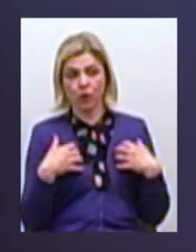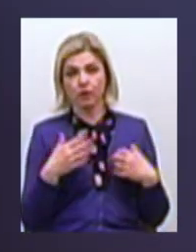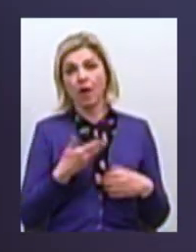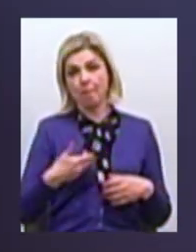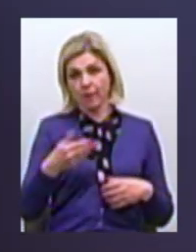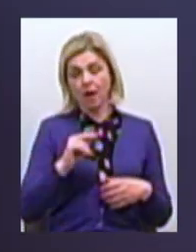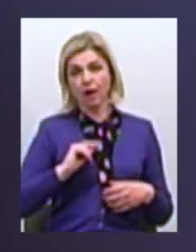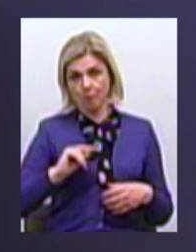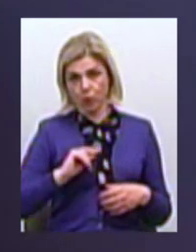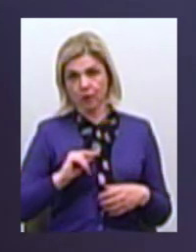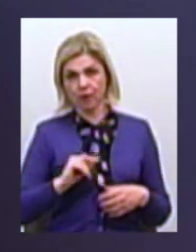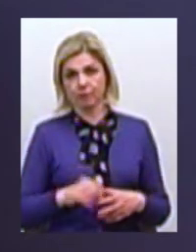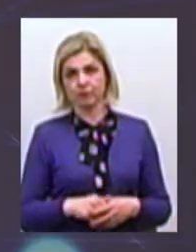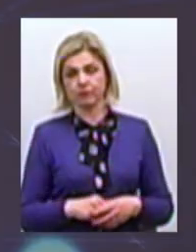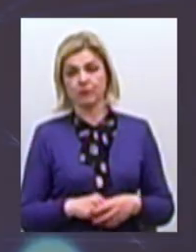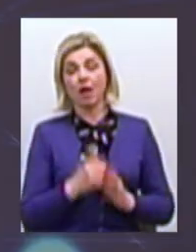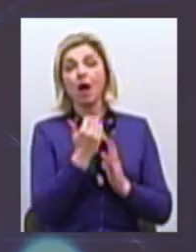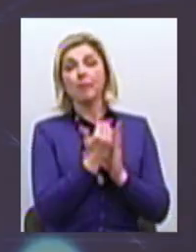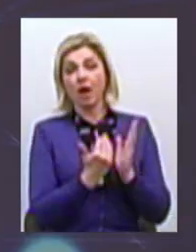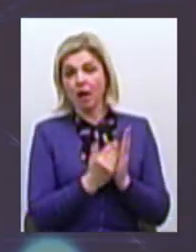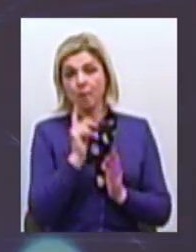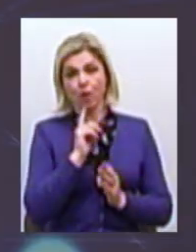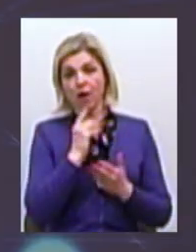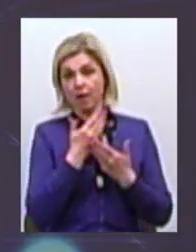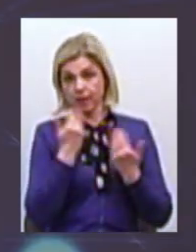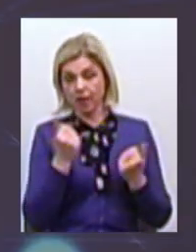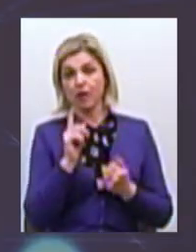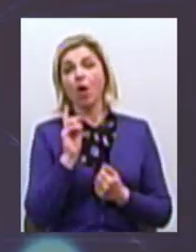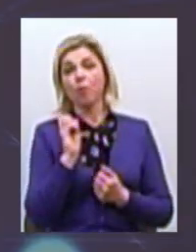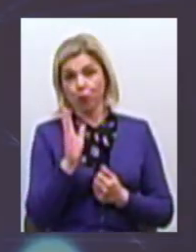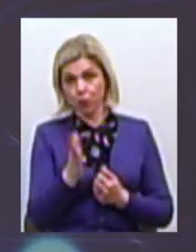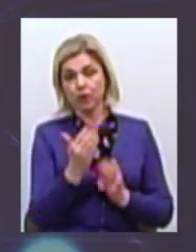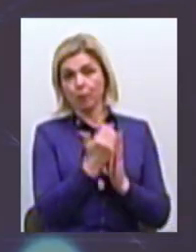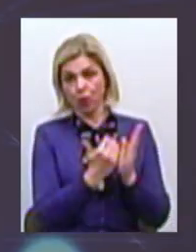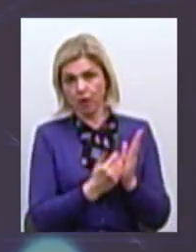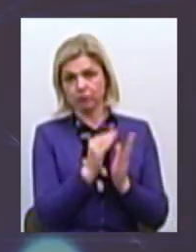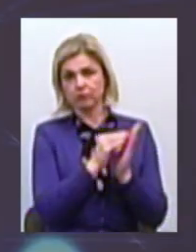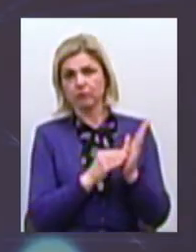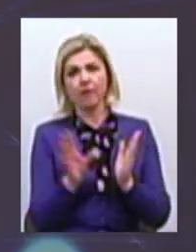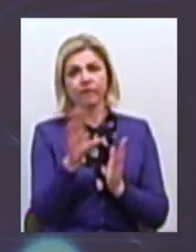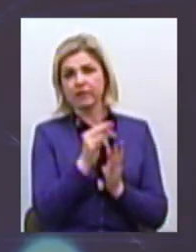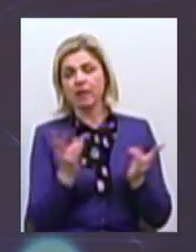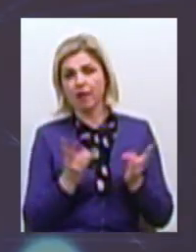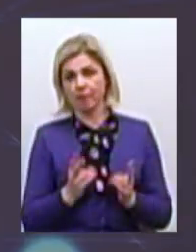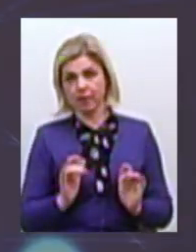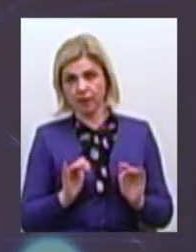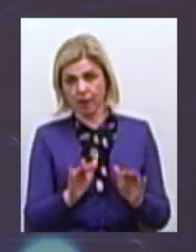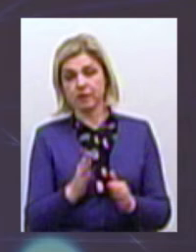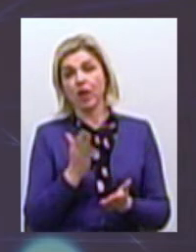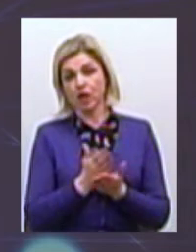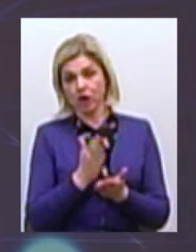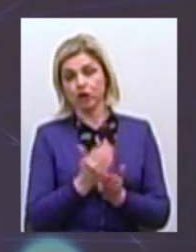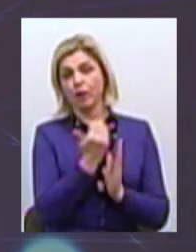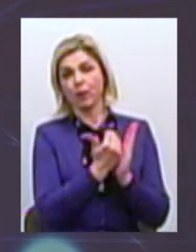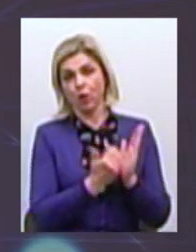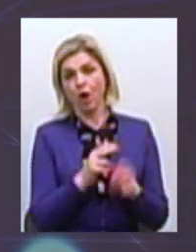работаем. Программы пока что нет. Как только будет программа, там прописаны все необходимые действия. Я думаю, при наличии программы полиция